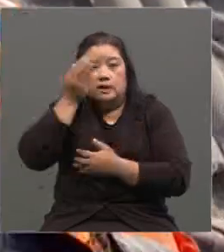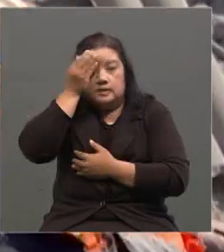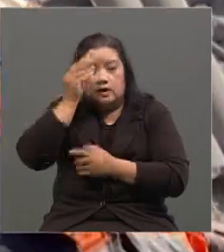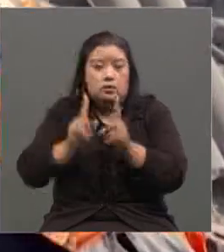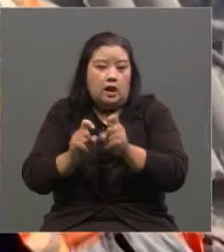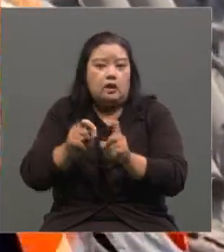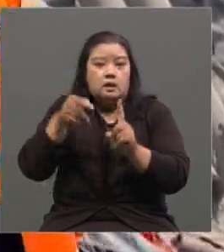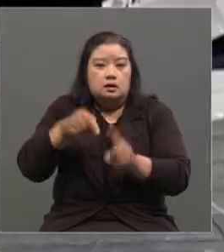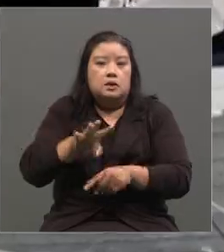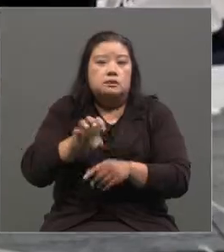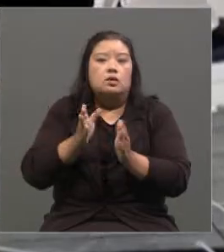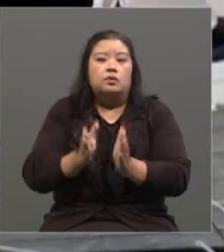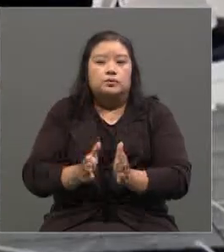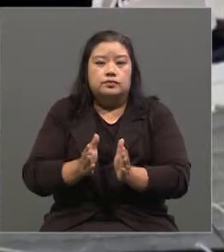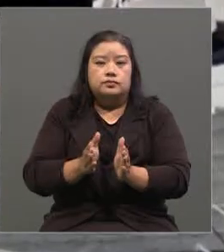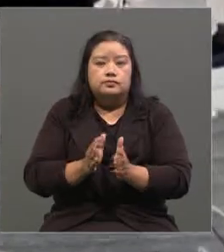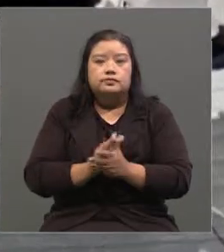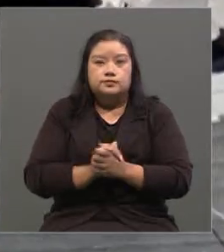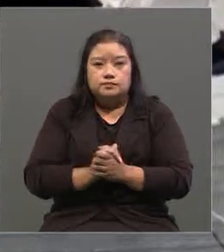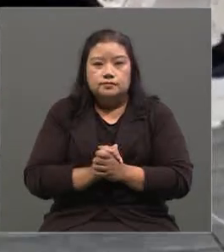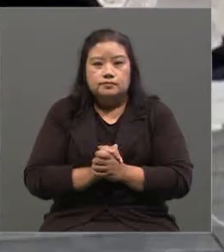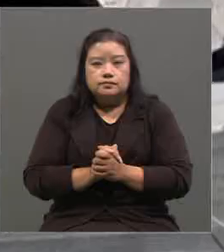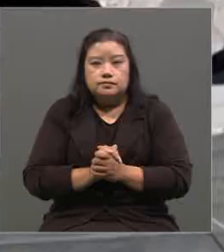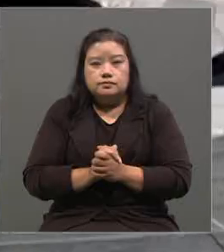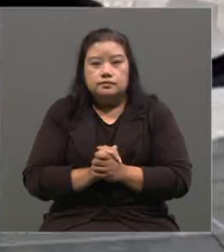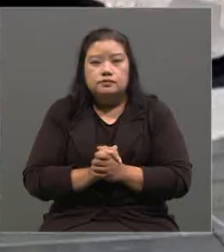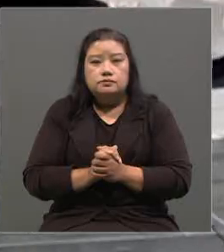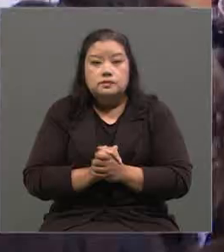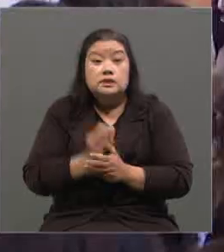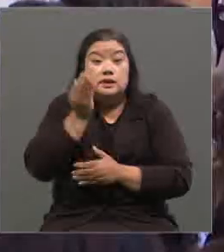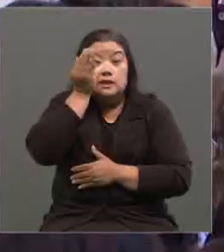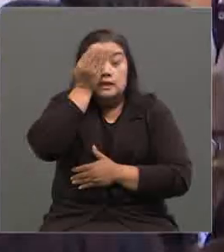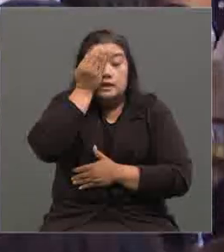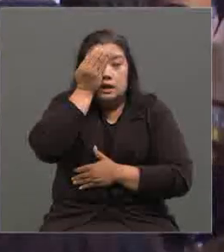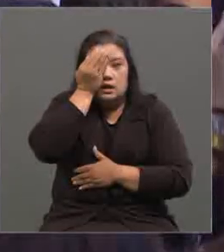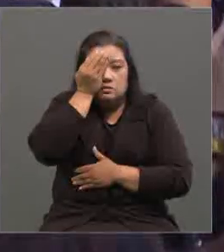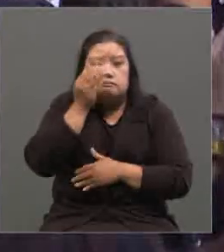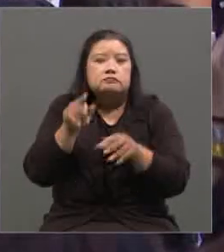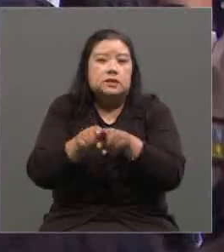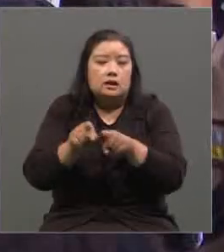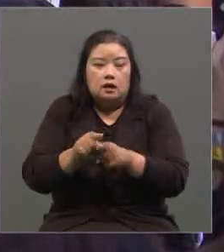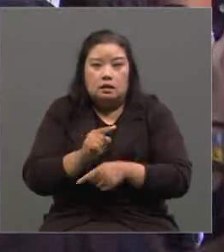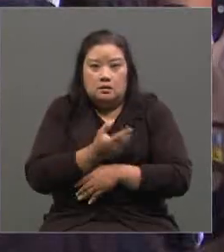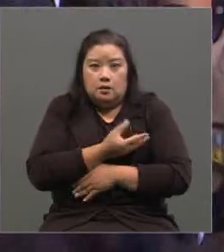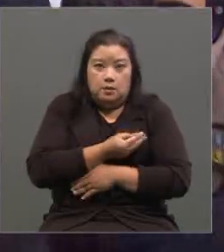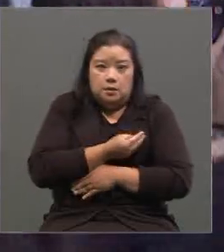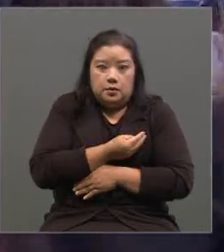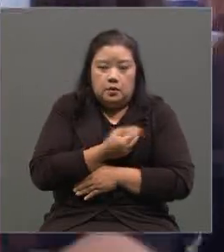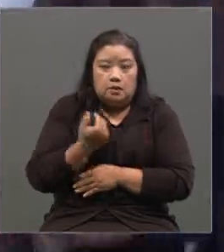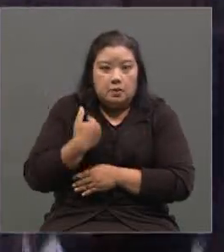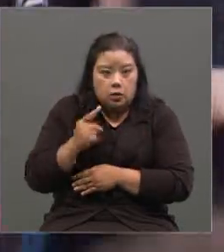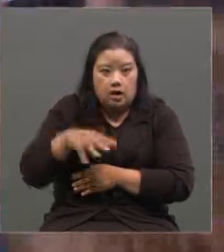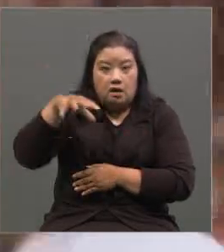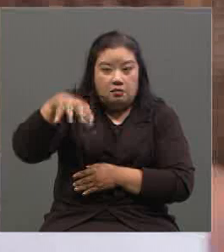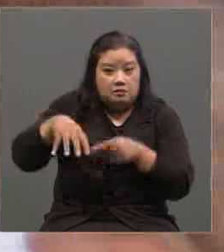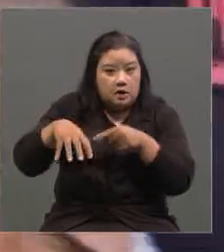ชีวิตอยู่ที่ 1,400คนครับอืส่วนสถานการณ์ในอิสราเอลนะฮะมีเหตุระทึกเกิดขึ้นที่กรุงเวิฟนะครับซึ่ง